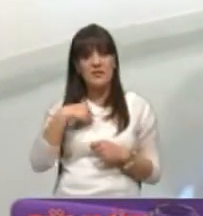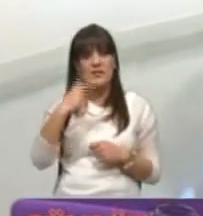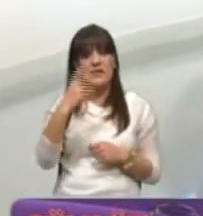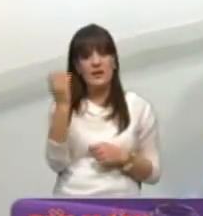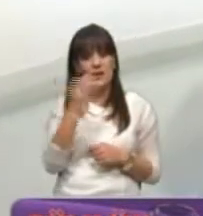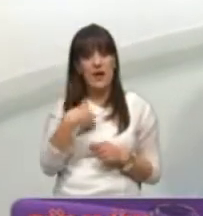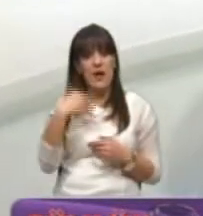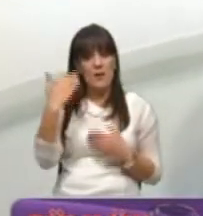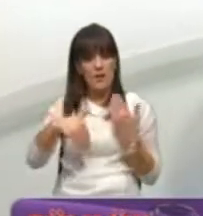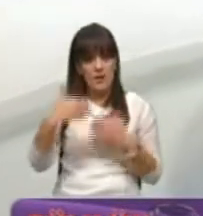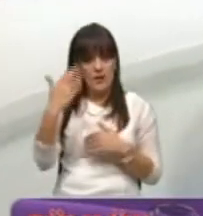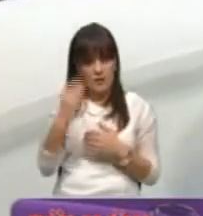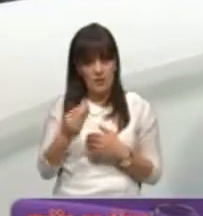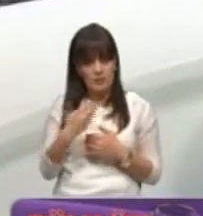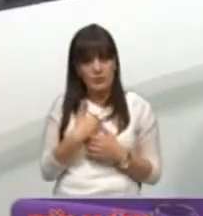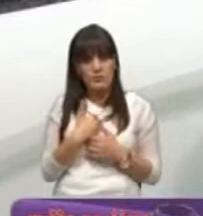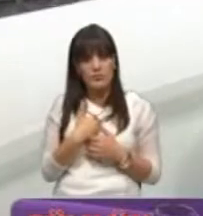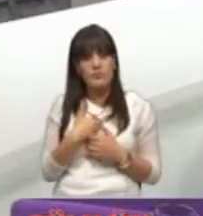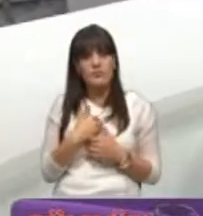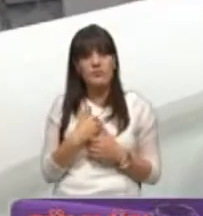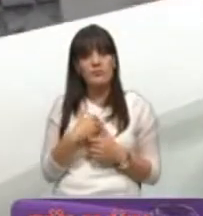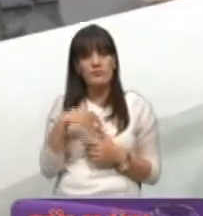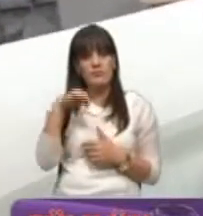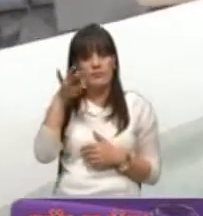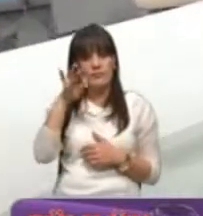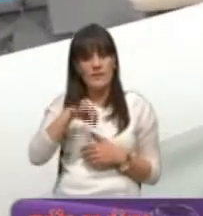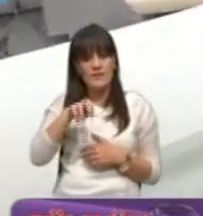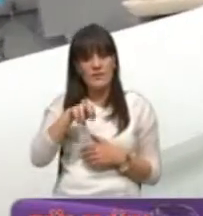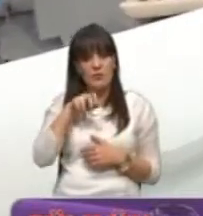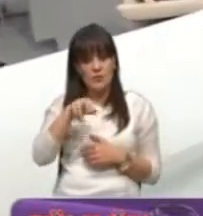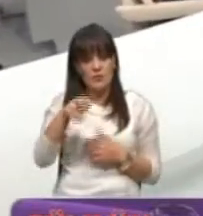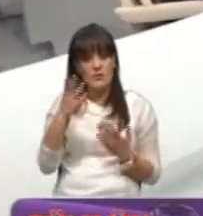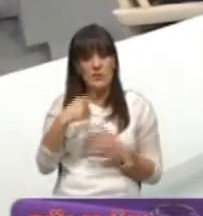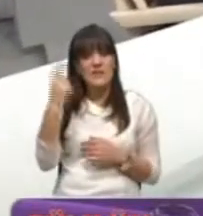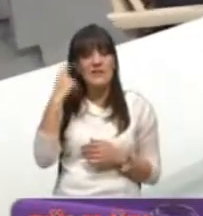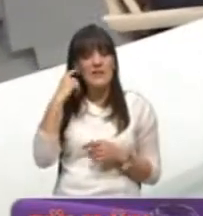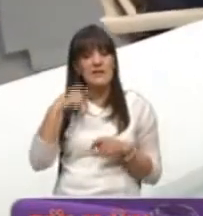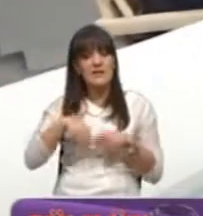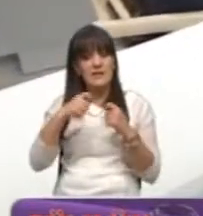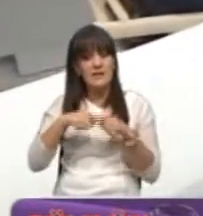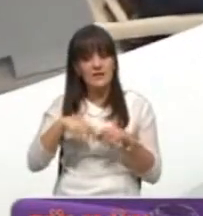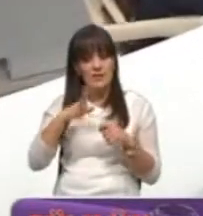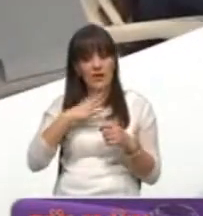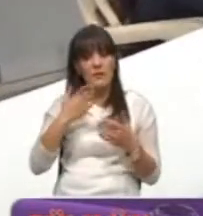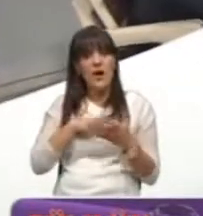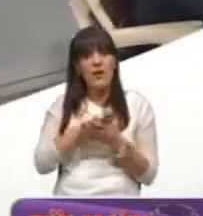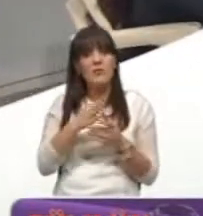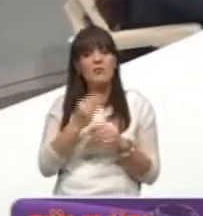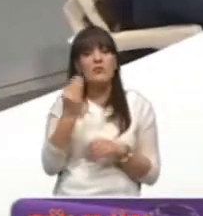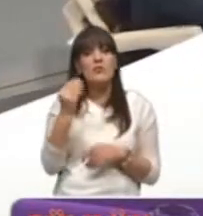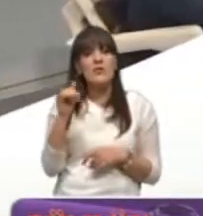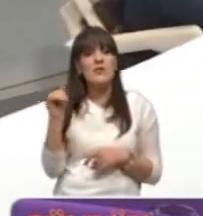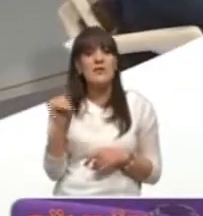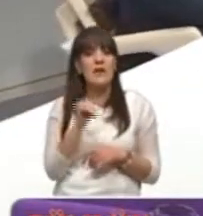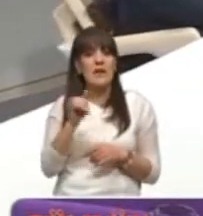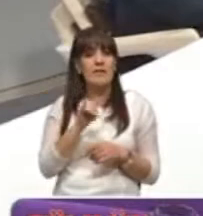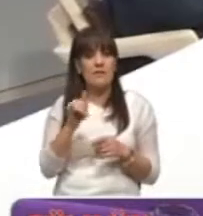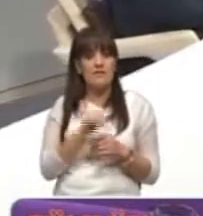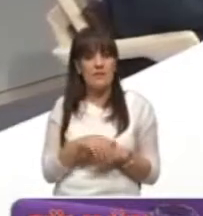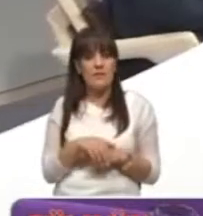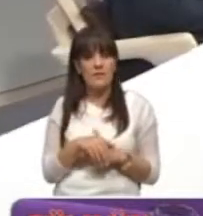sefer ameliyat olmuşum. Evet. Şu an yürüdüğüm zaman hem ses çıkartıyor hem de ayağım çok zayıf diğerinden